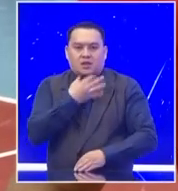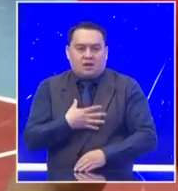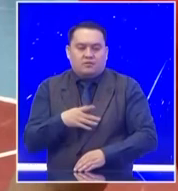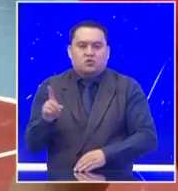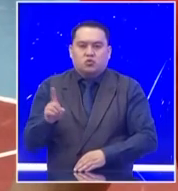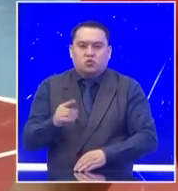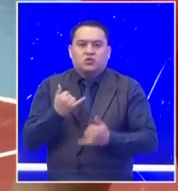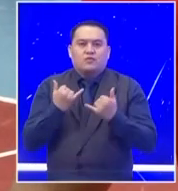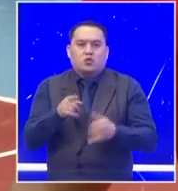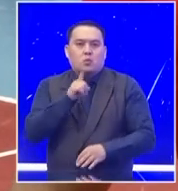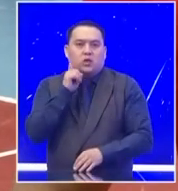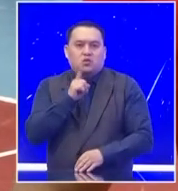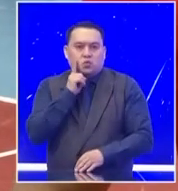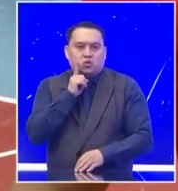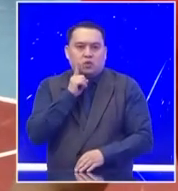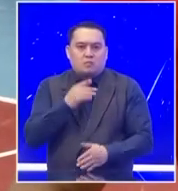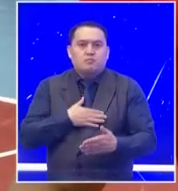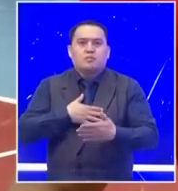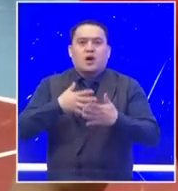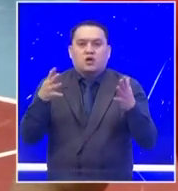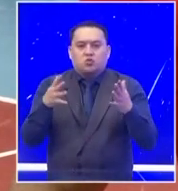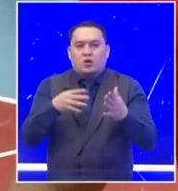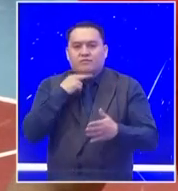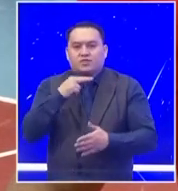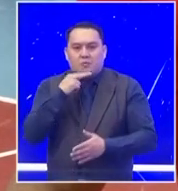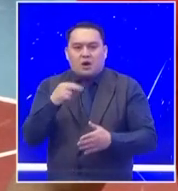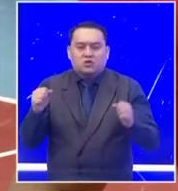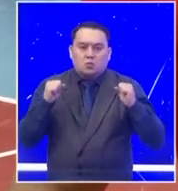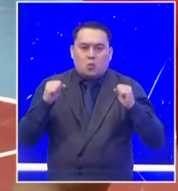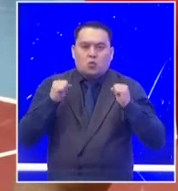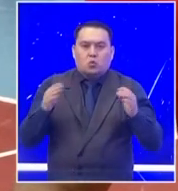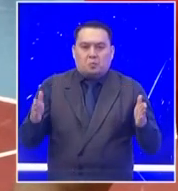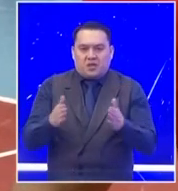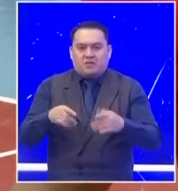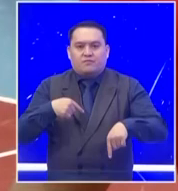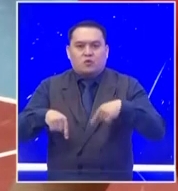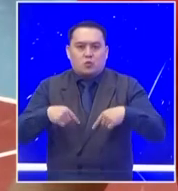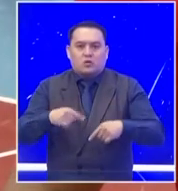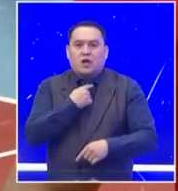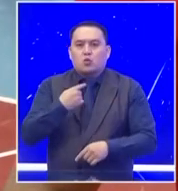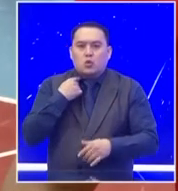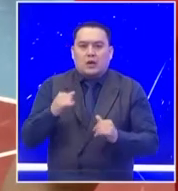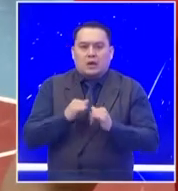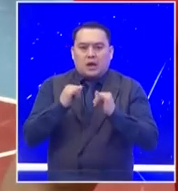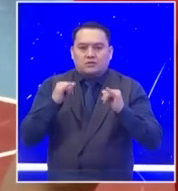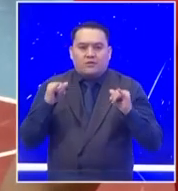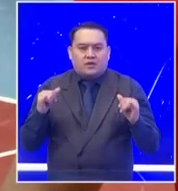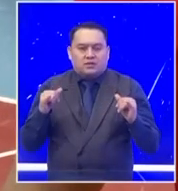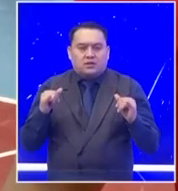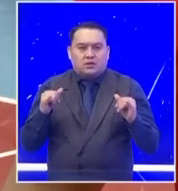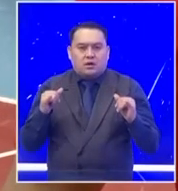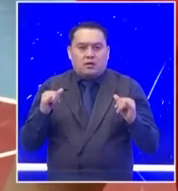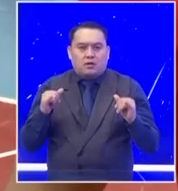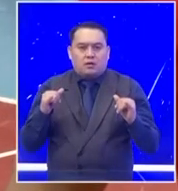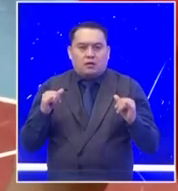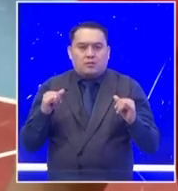сейчас молодежь большое внимание уделяет спорту, именно мини-футболу. Талдыкурган развивается в этом плане. И более того,